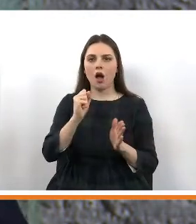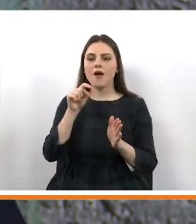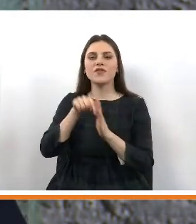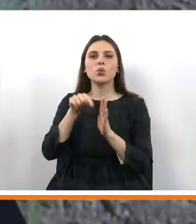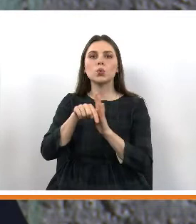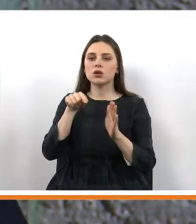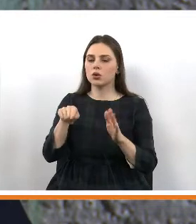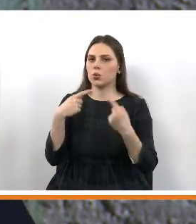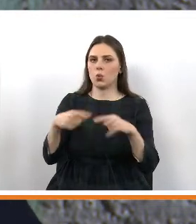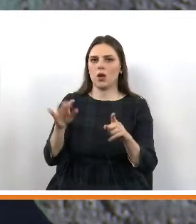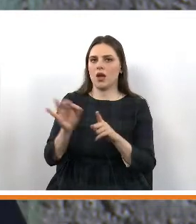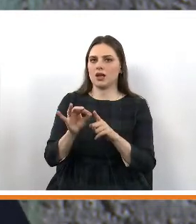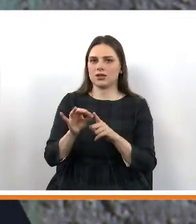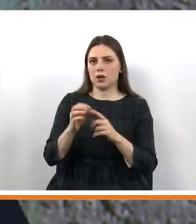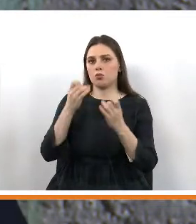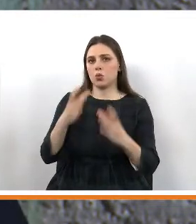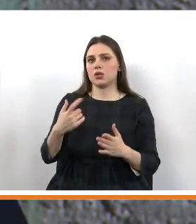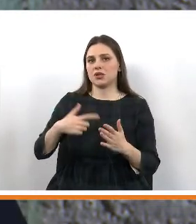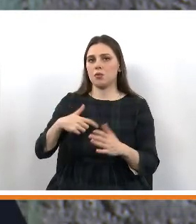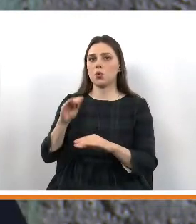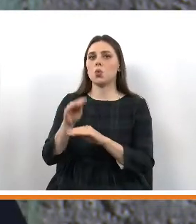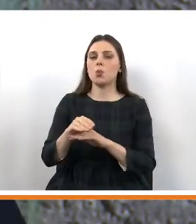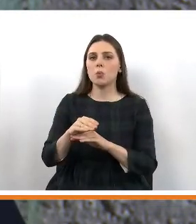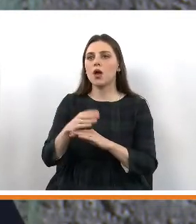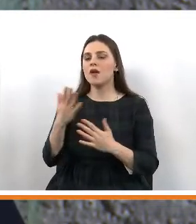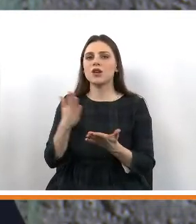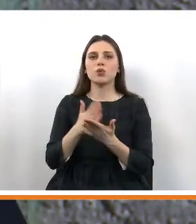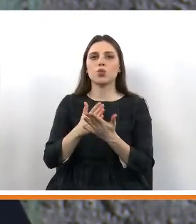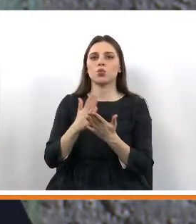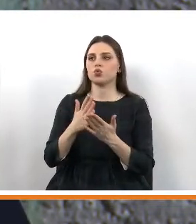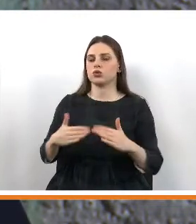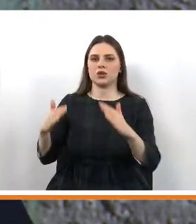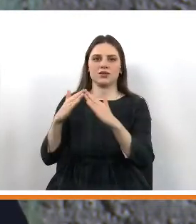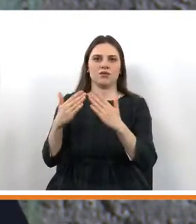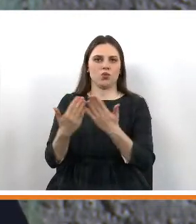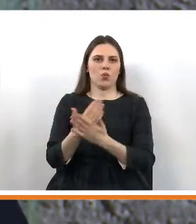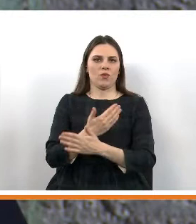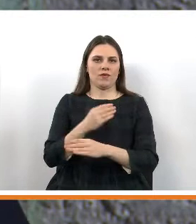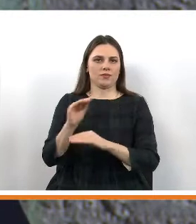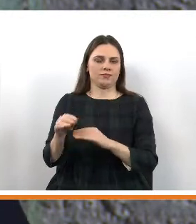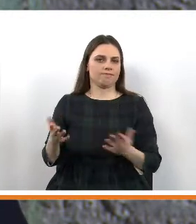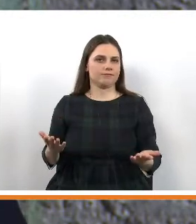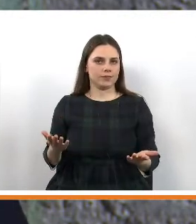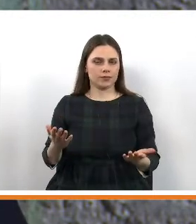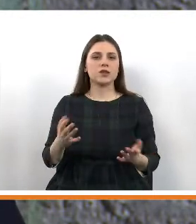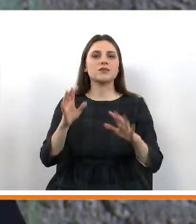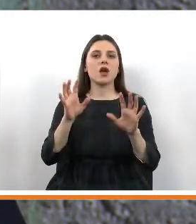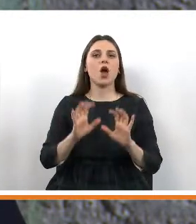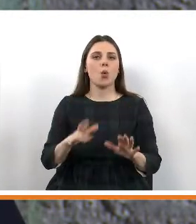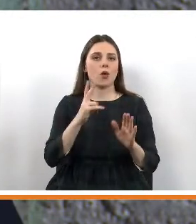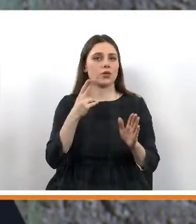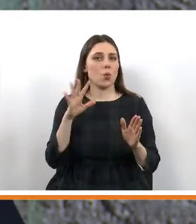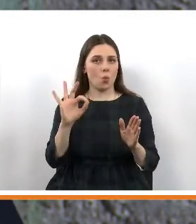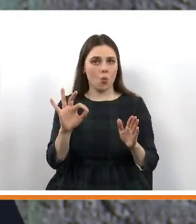решила добавить себе новый источник формирования имущества. И в законе о некоммерческих организациях, не